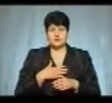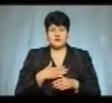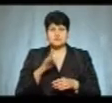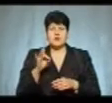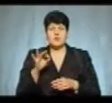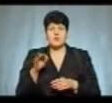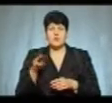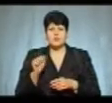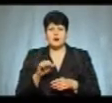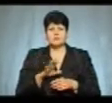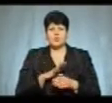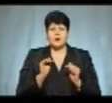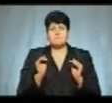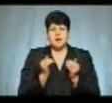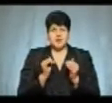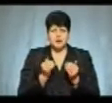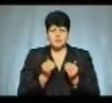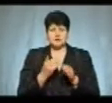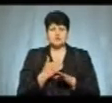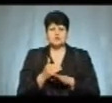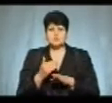рота маленька, частину